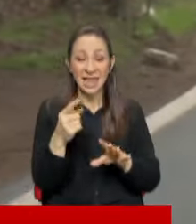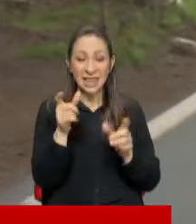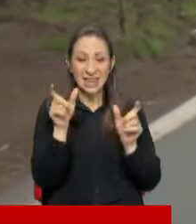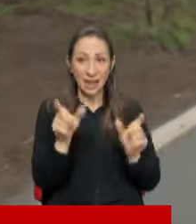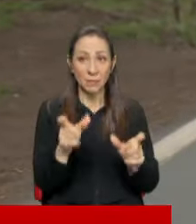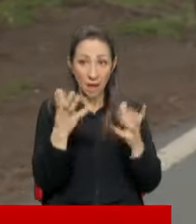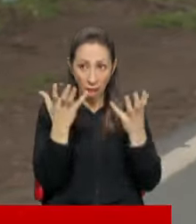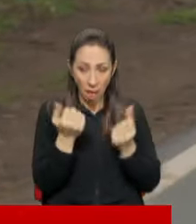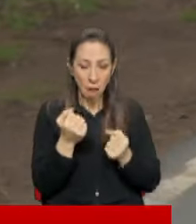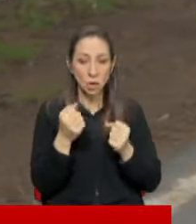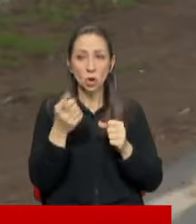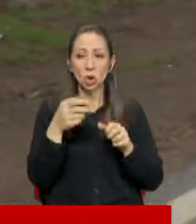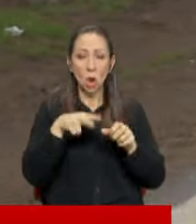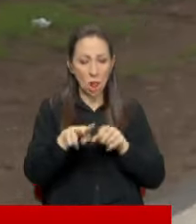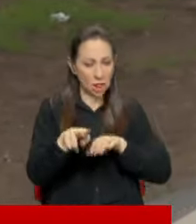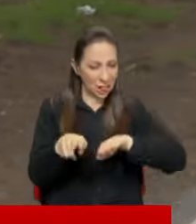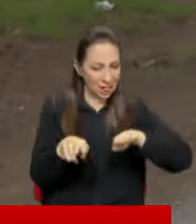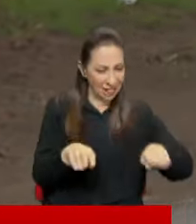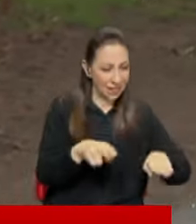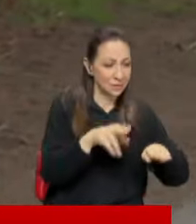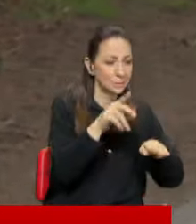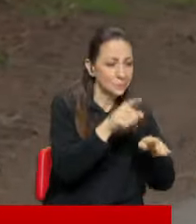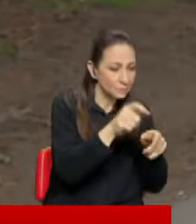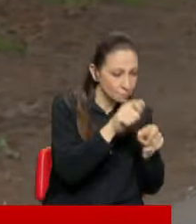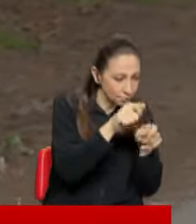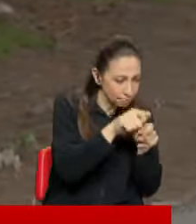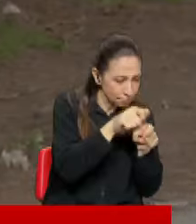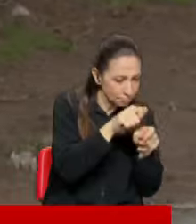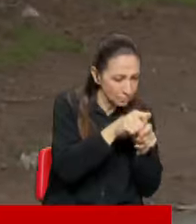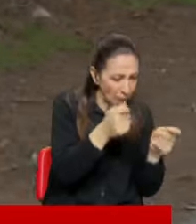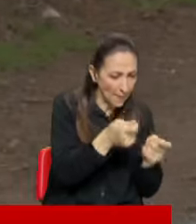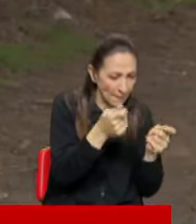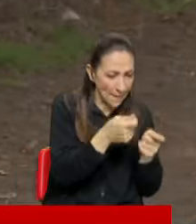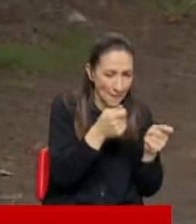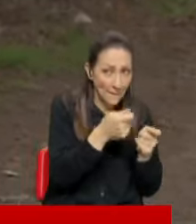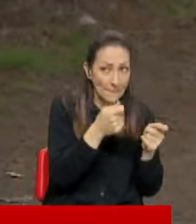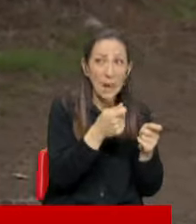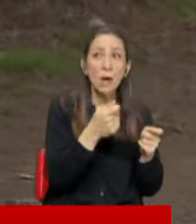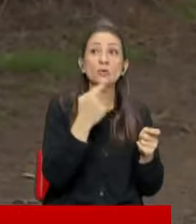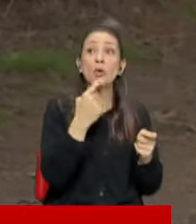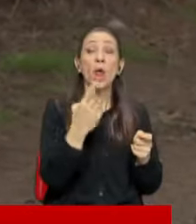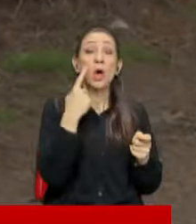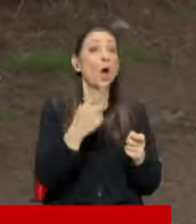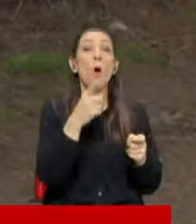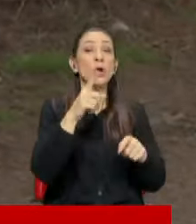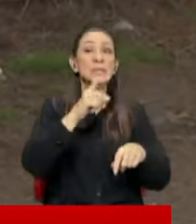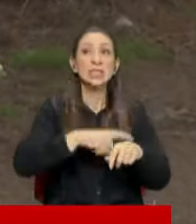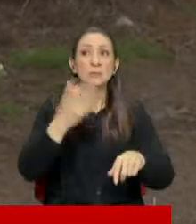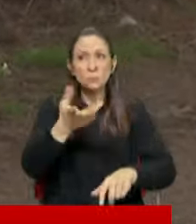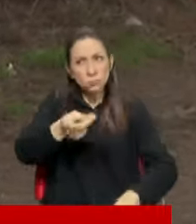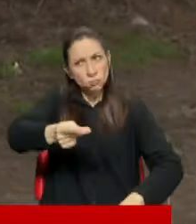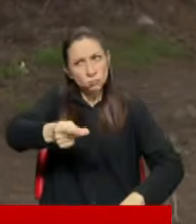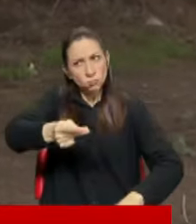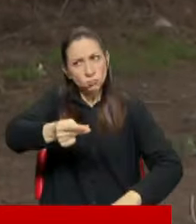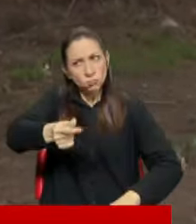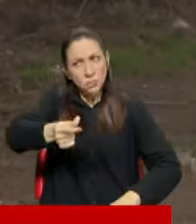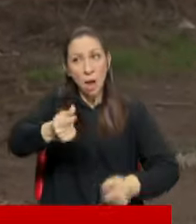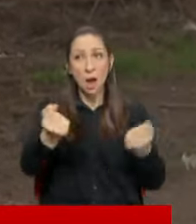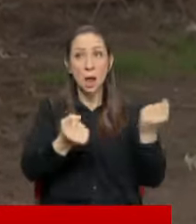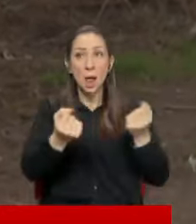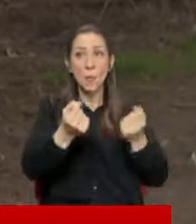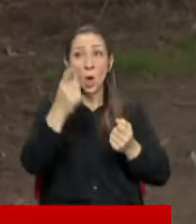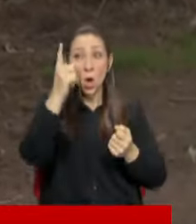tedbir de alarak yol kenarında arıza yapan aracı onarmaya çalışıyorlardı. İddiaya göre o sırada hızla gelen bir